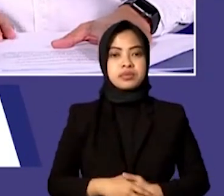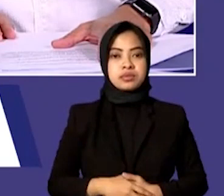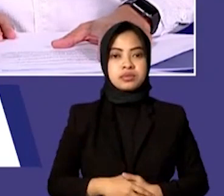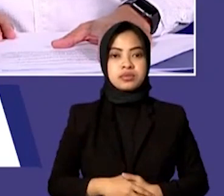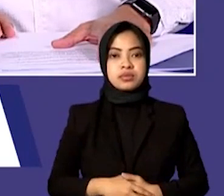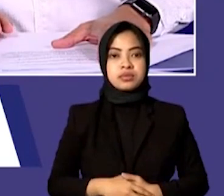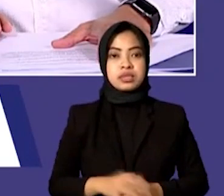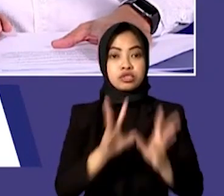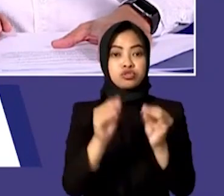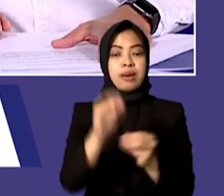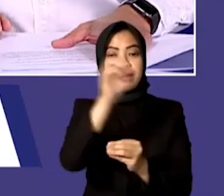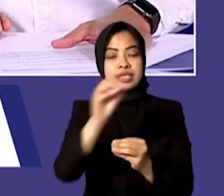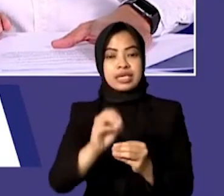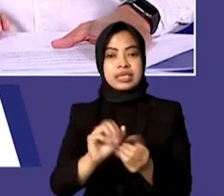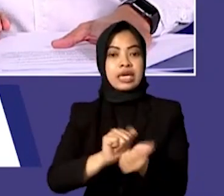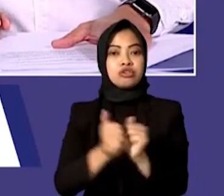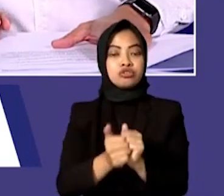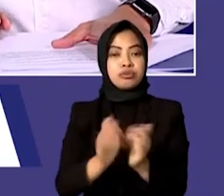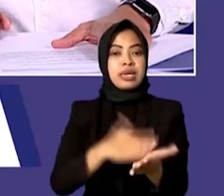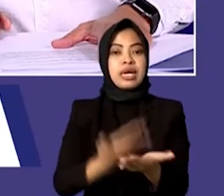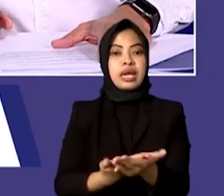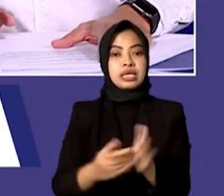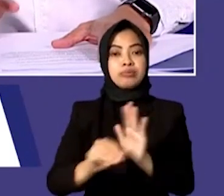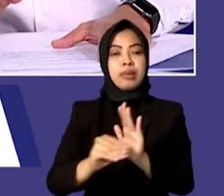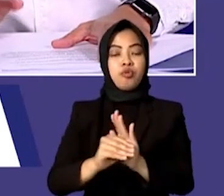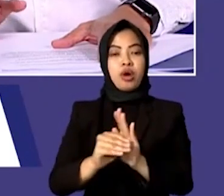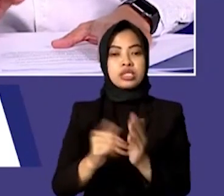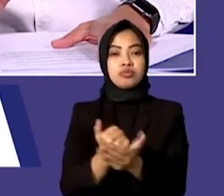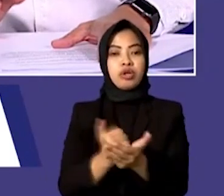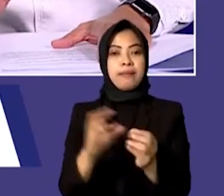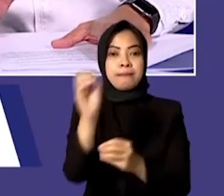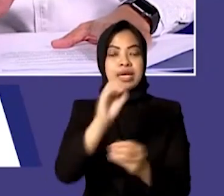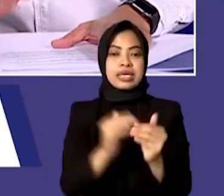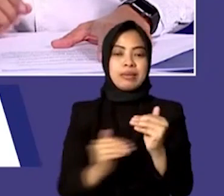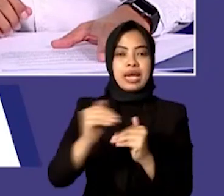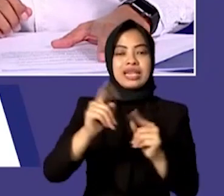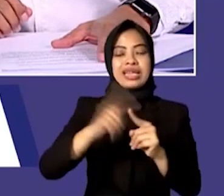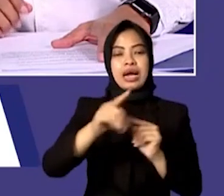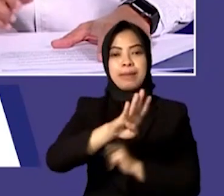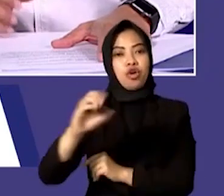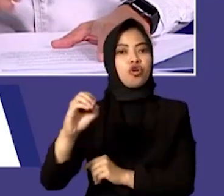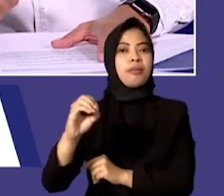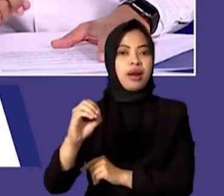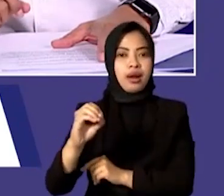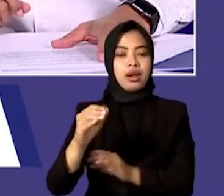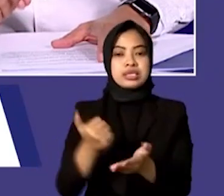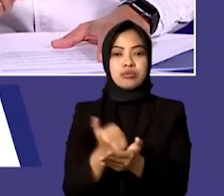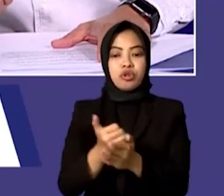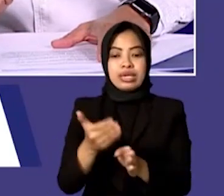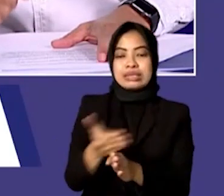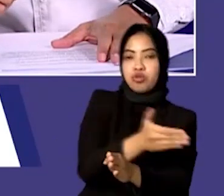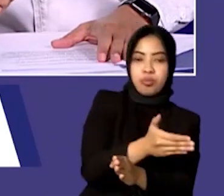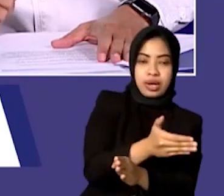dari persentase meninggal Papua sempat mengalami peningkatan persen meninggal pada 4 Oktober dari yang